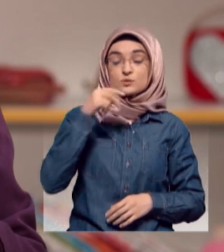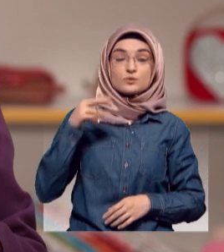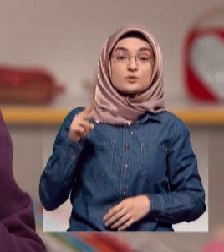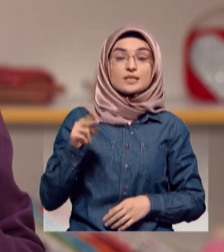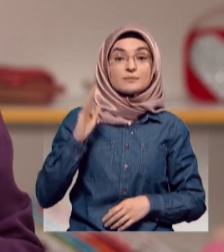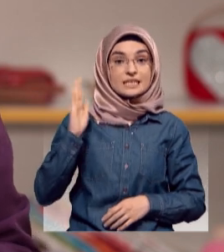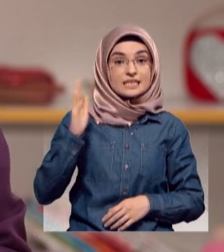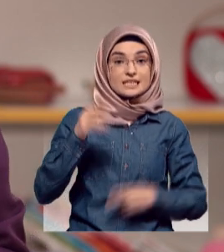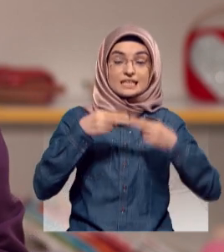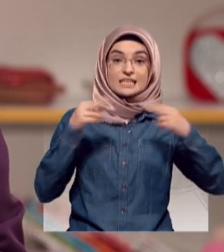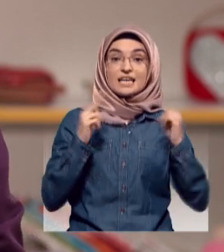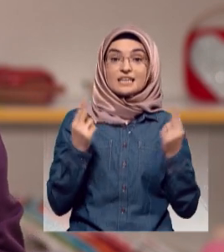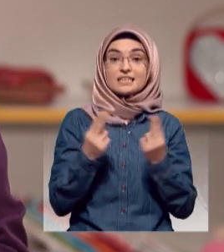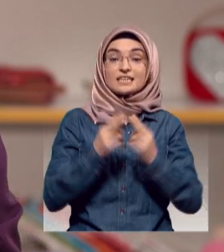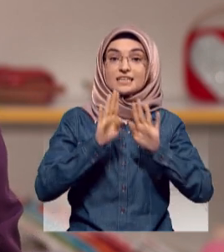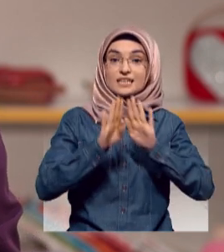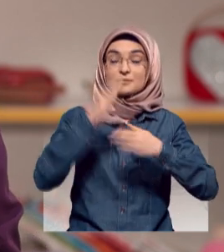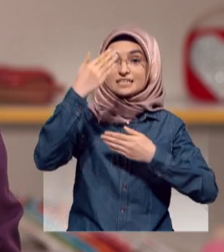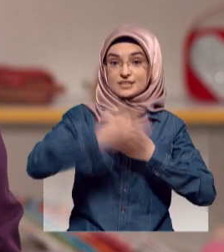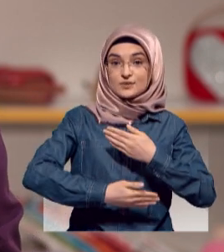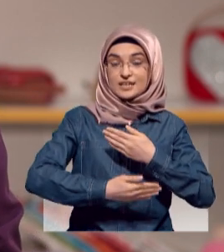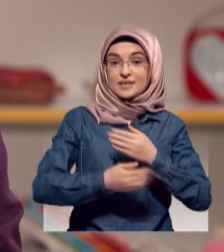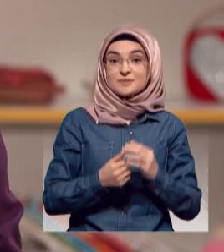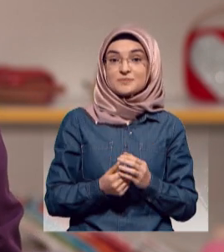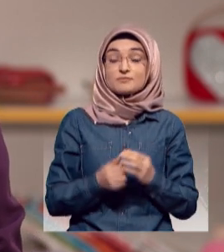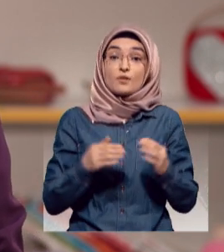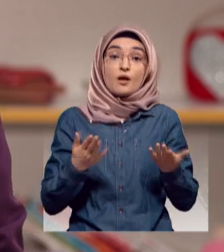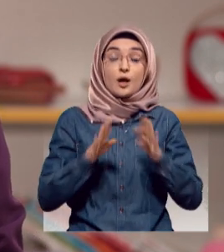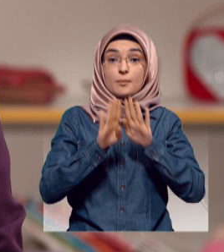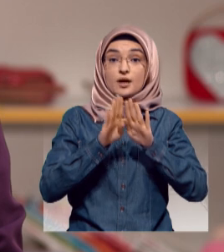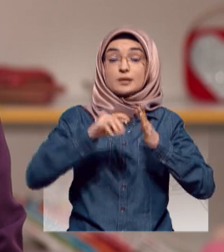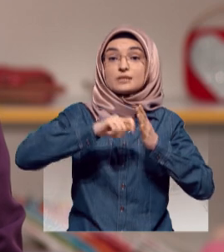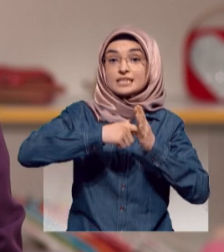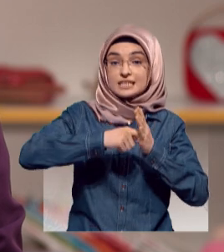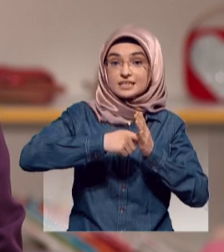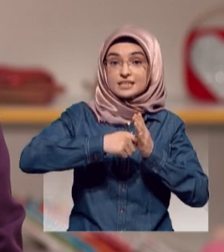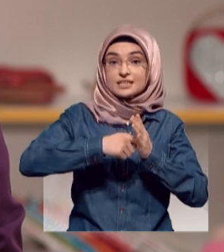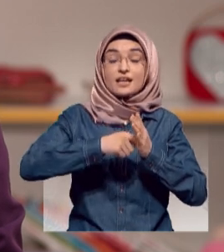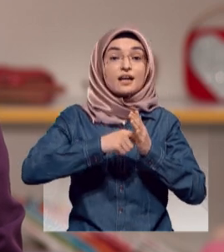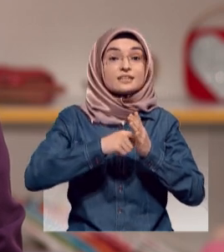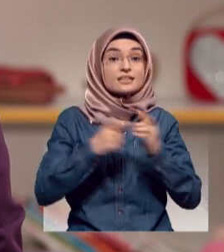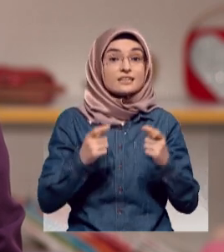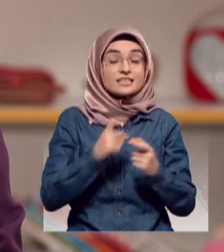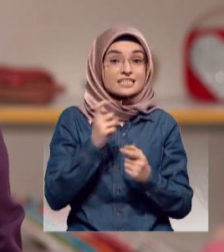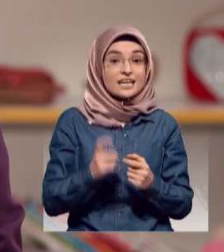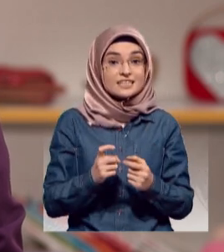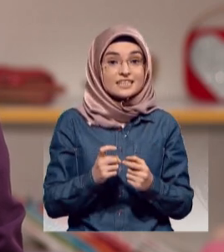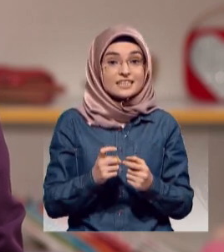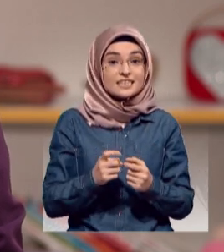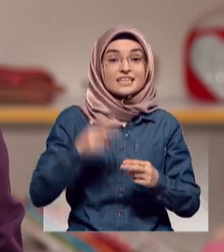Sel gibi aktif geldik hikaye diyarının kapısının önüne. Ama kapımız kilitli. Anahtarlarınız